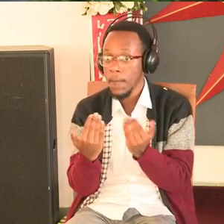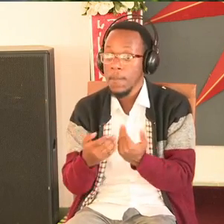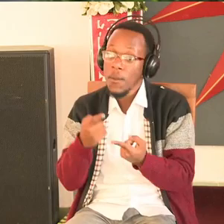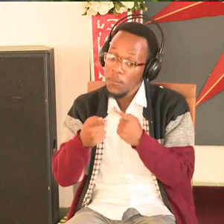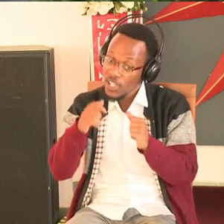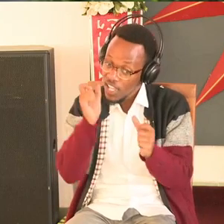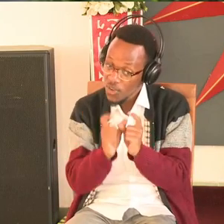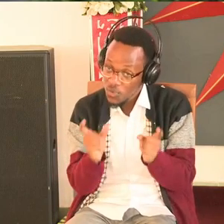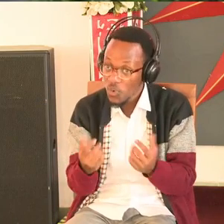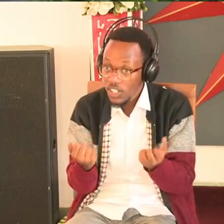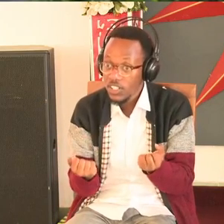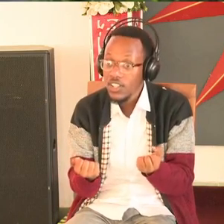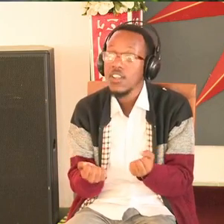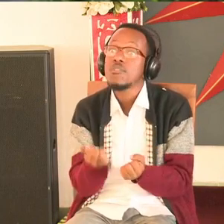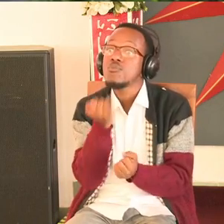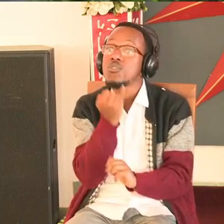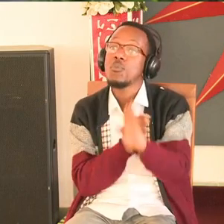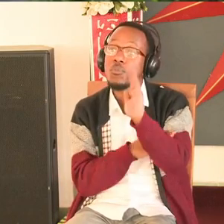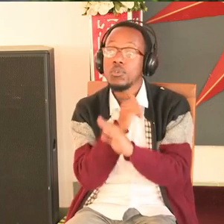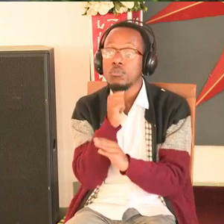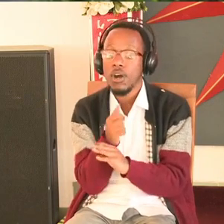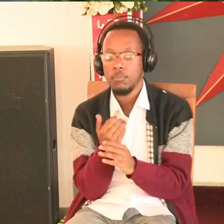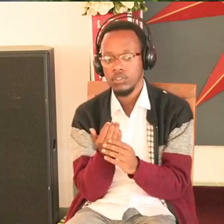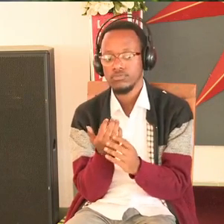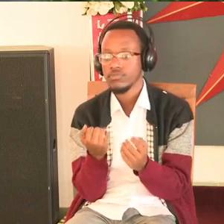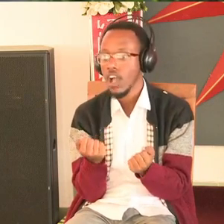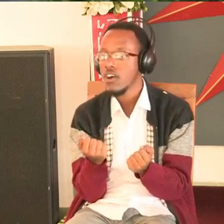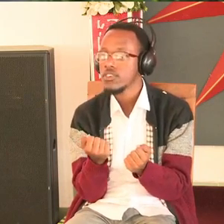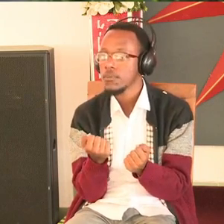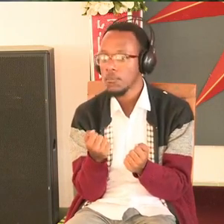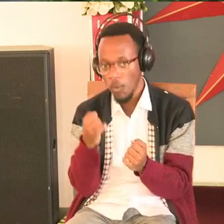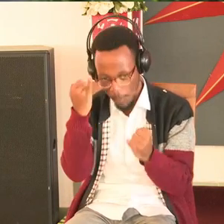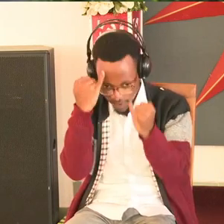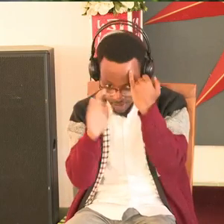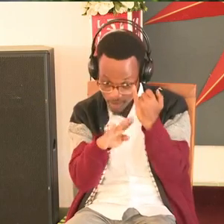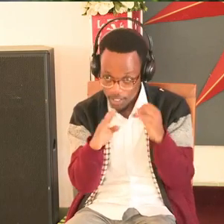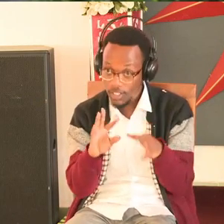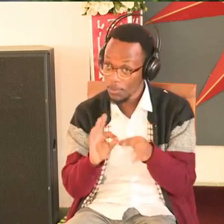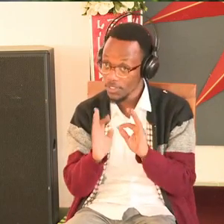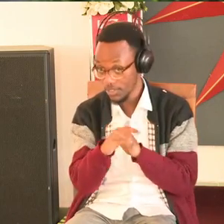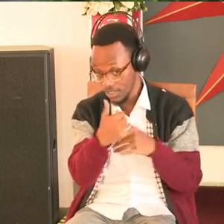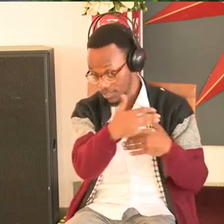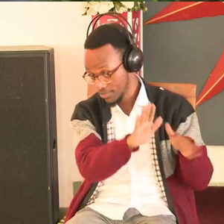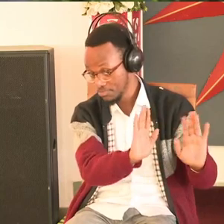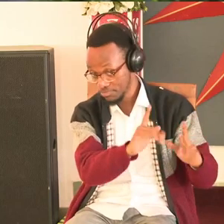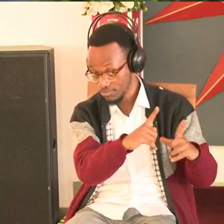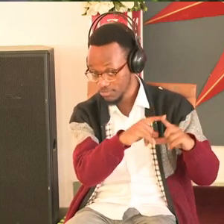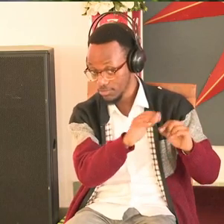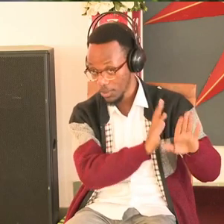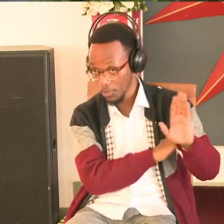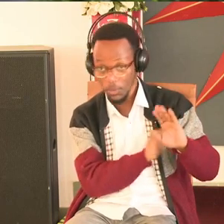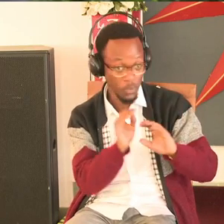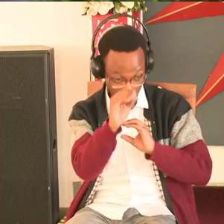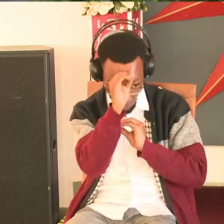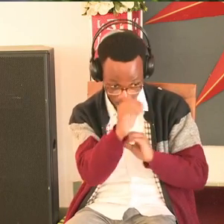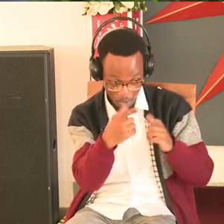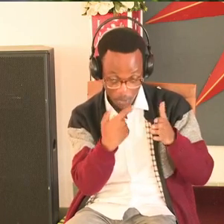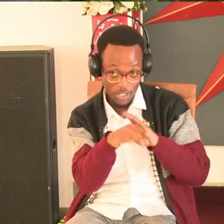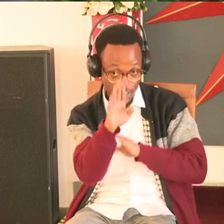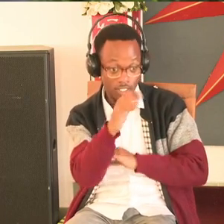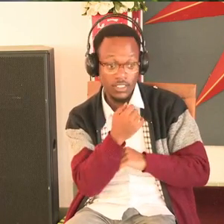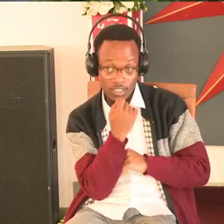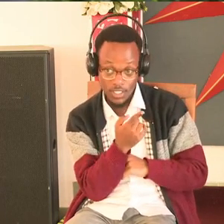wese afite insobanuro ze bwite ku ijambo ry'Imana ntabwo yumva